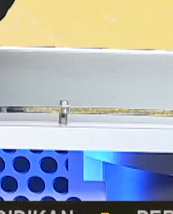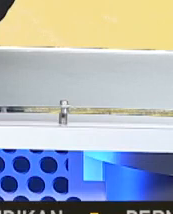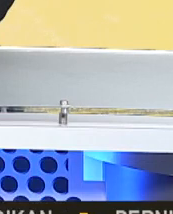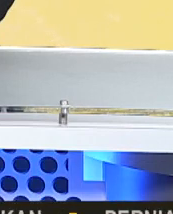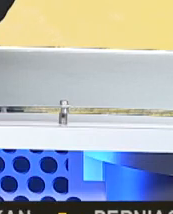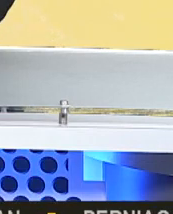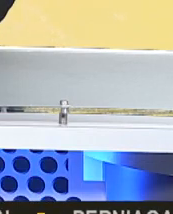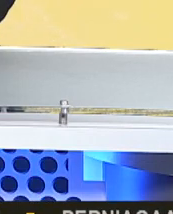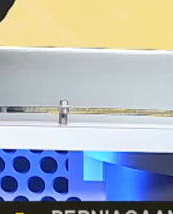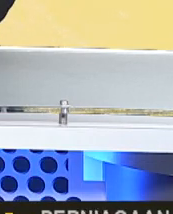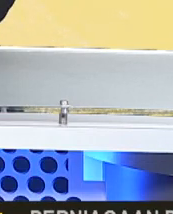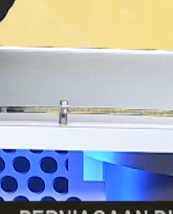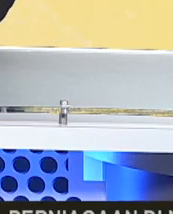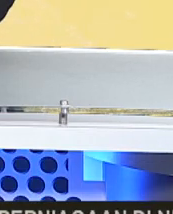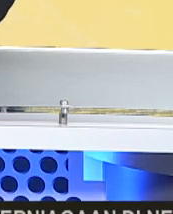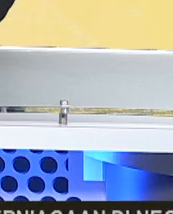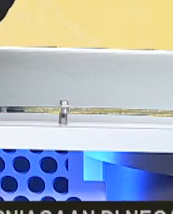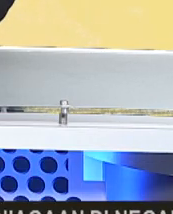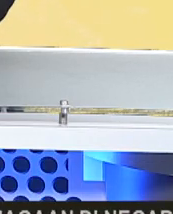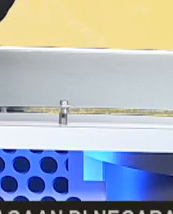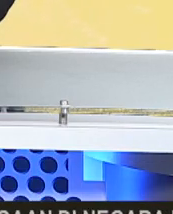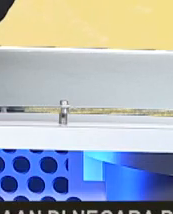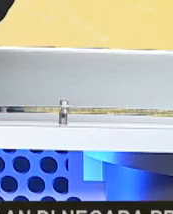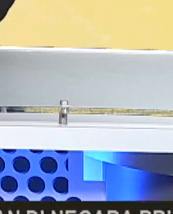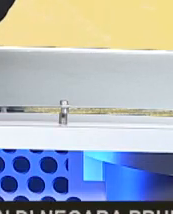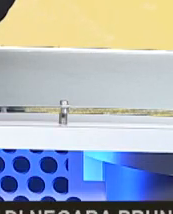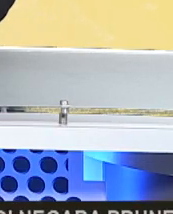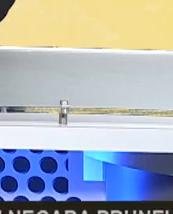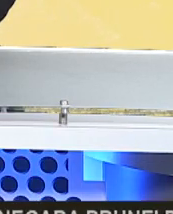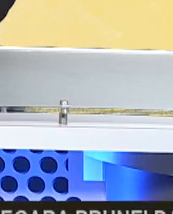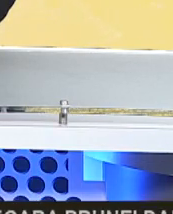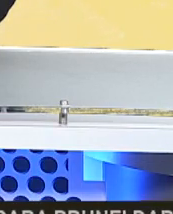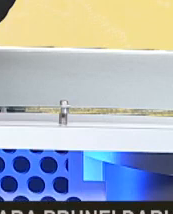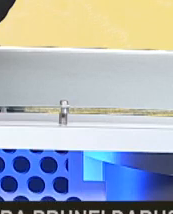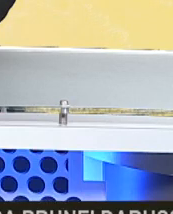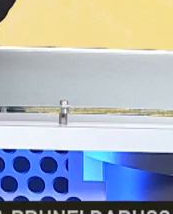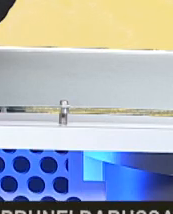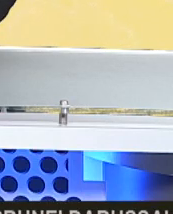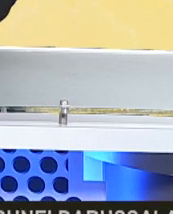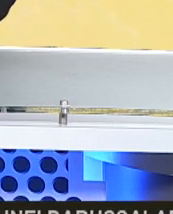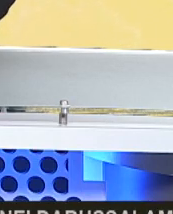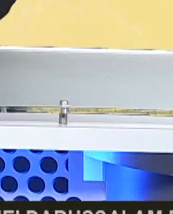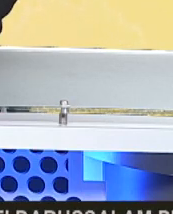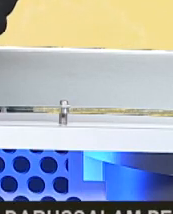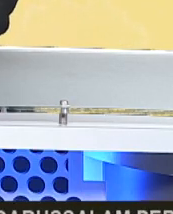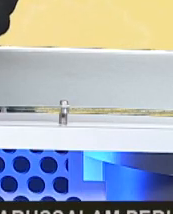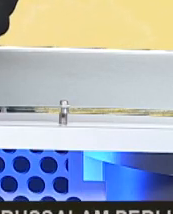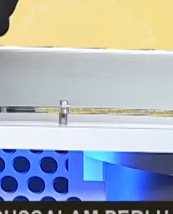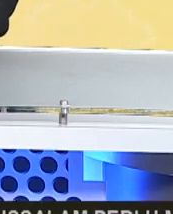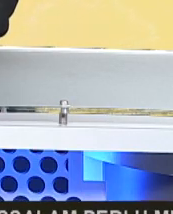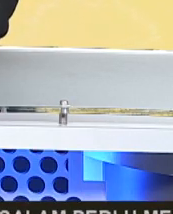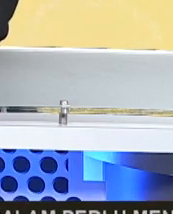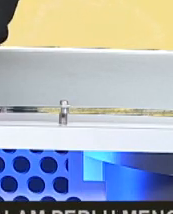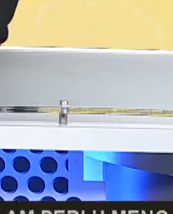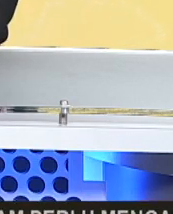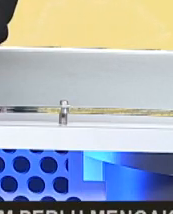tiga mata penuh apabila bercahaya menewaskan college perdagangan dan teknologi Cosmopolitan dalam perlawanan